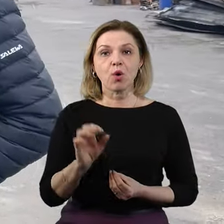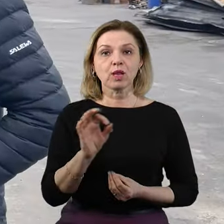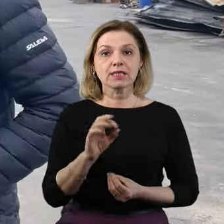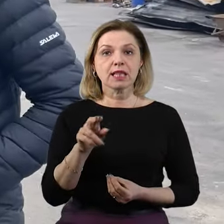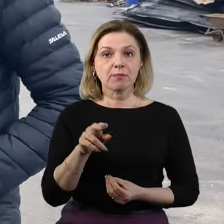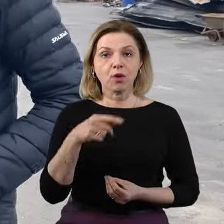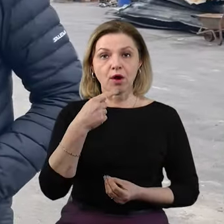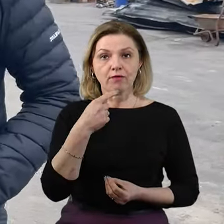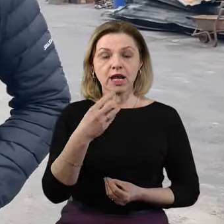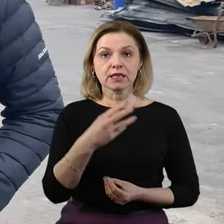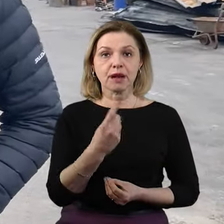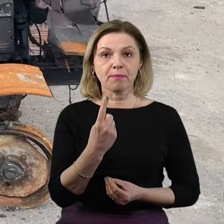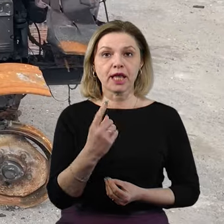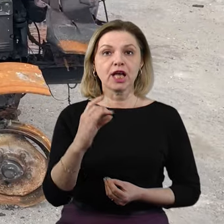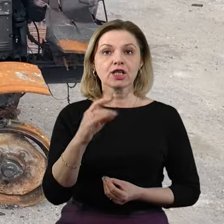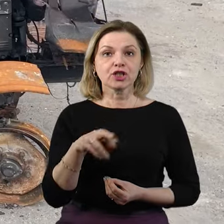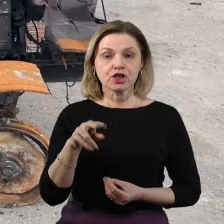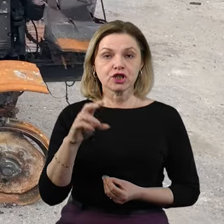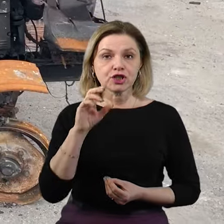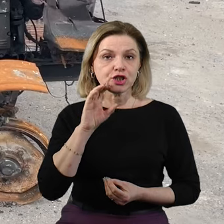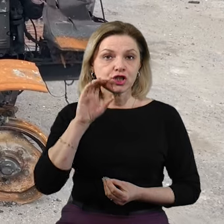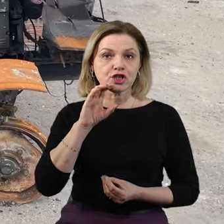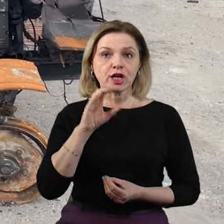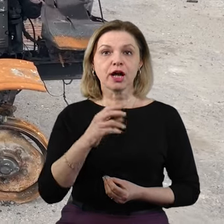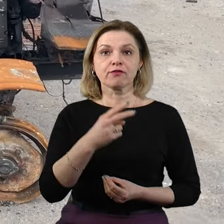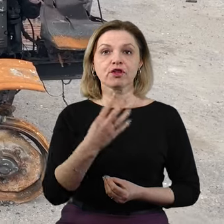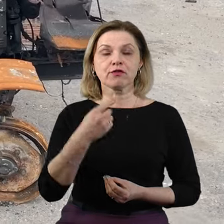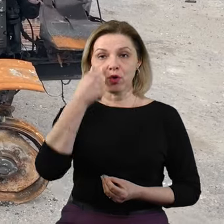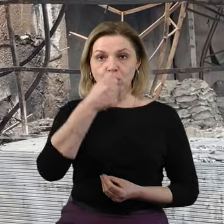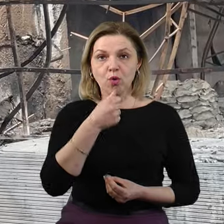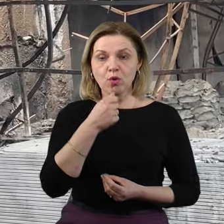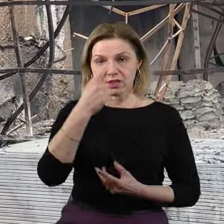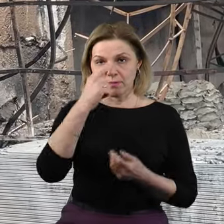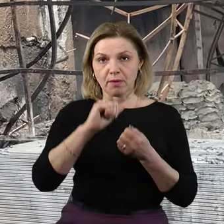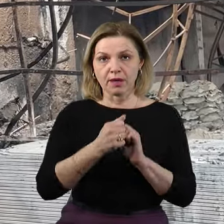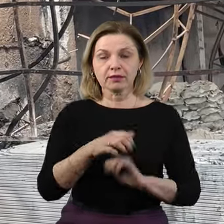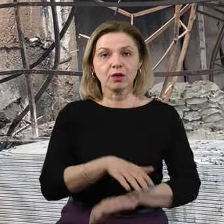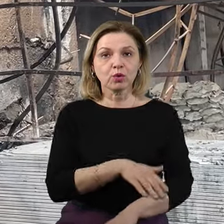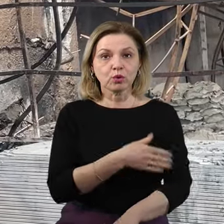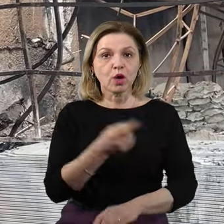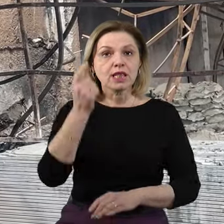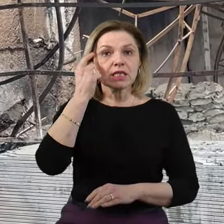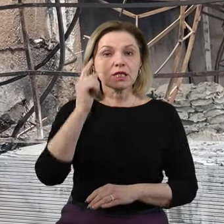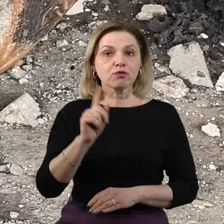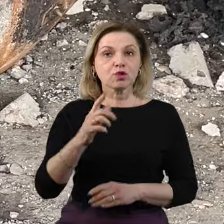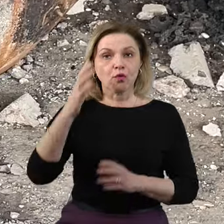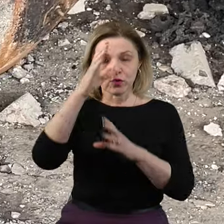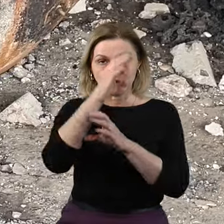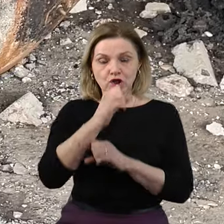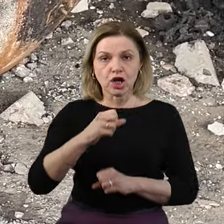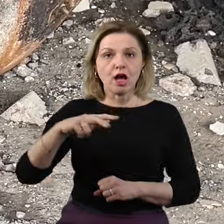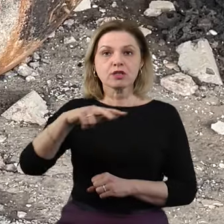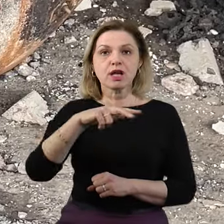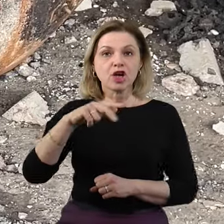дібров каже 31 січня 2024 року запам'ятає надовго тоді дізнався що вночі російські шахеди